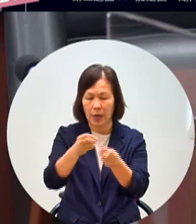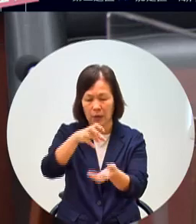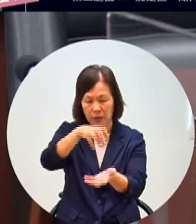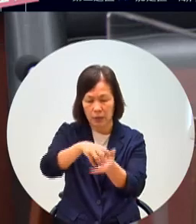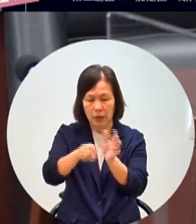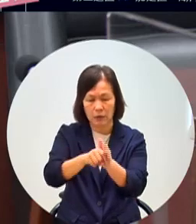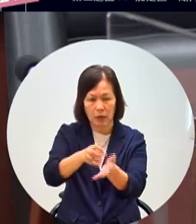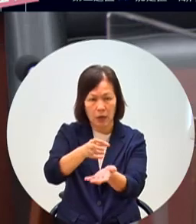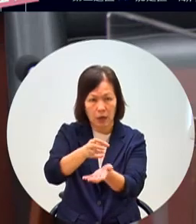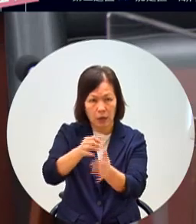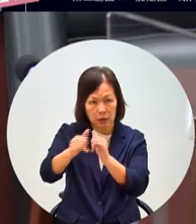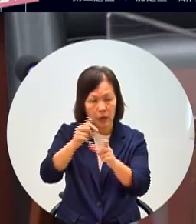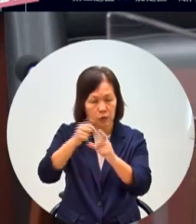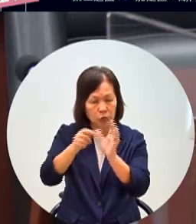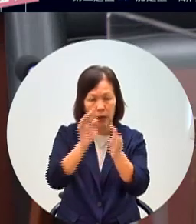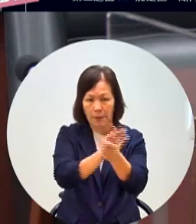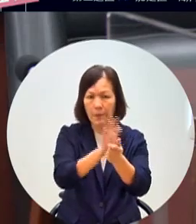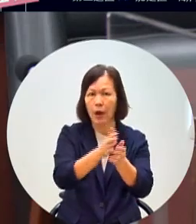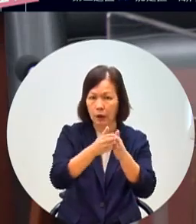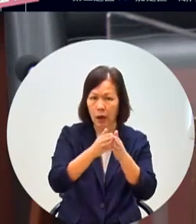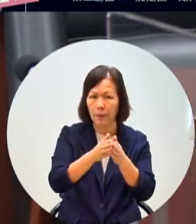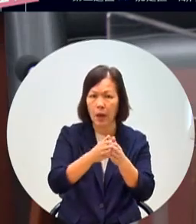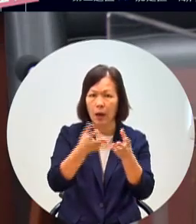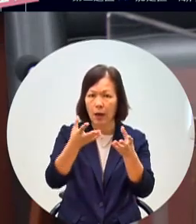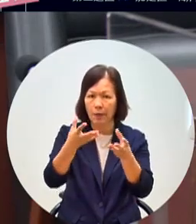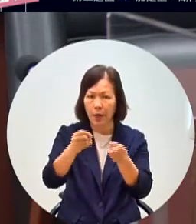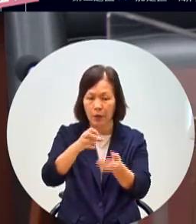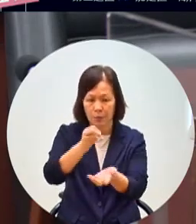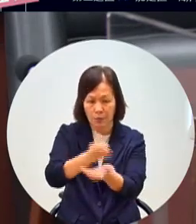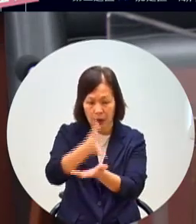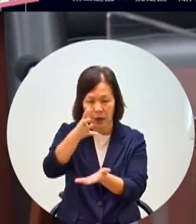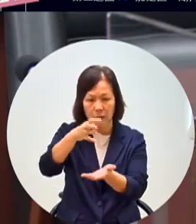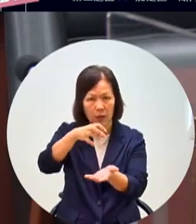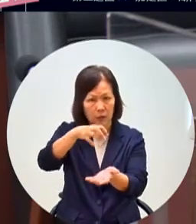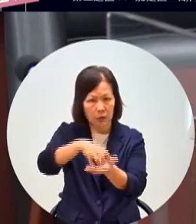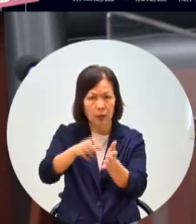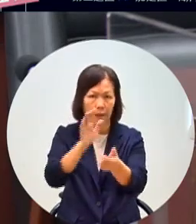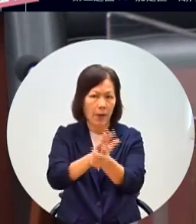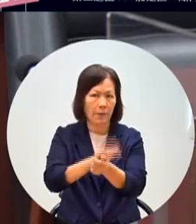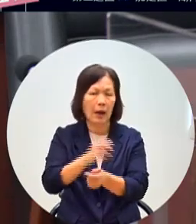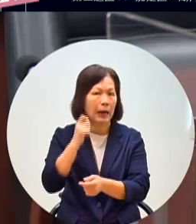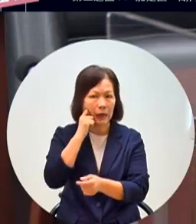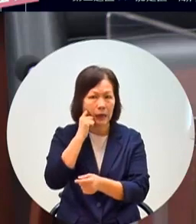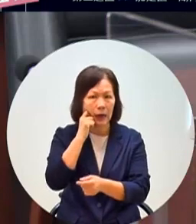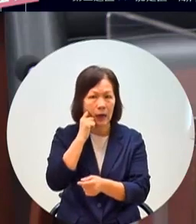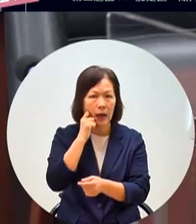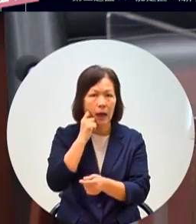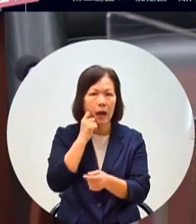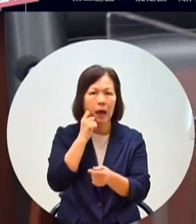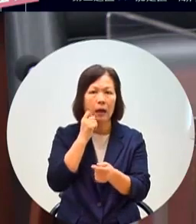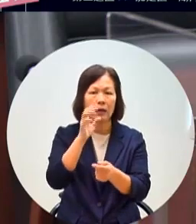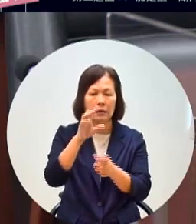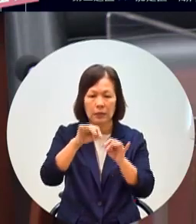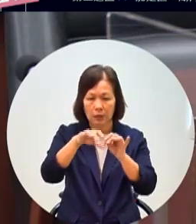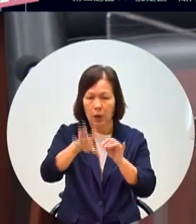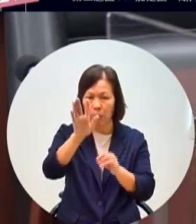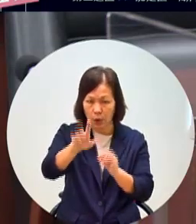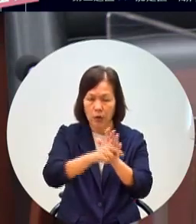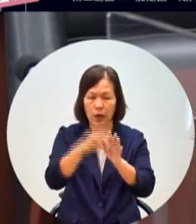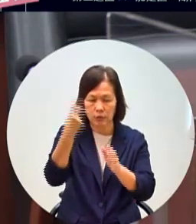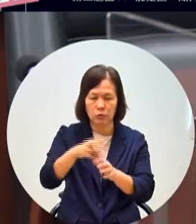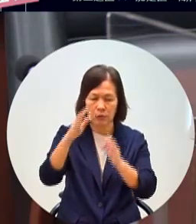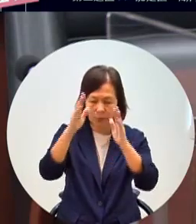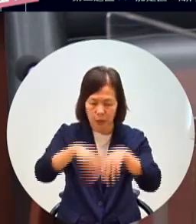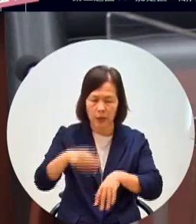去协助他们，但是其实无建造是真的很难协助，你就干脆让他既然有空间就让他重建，